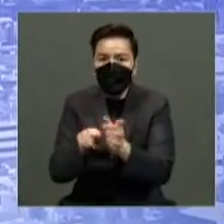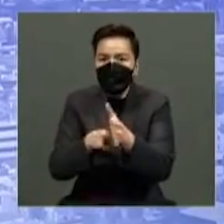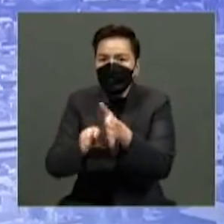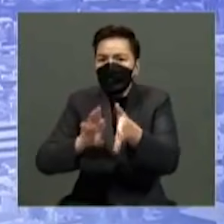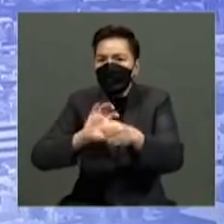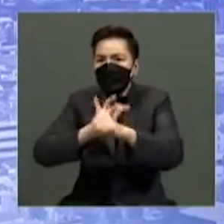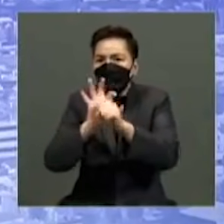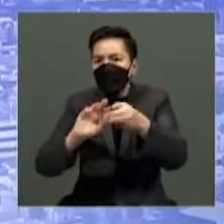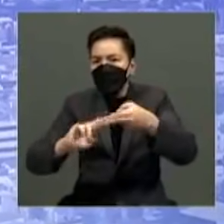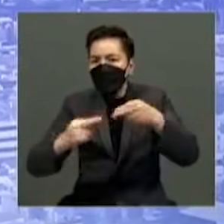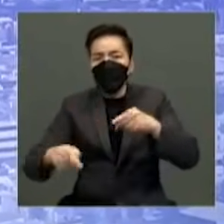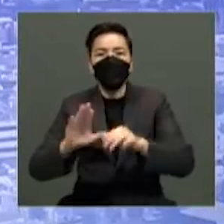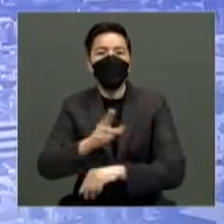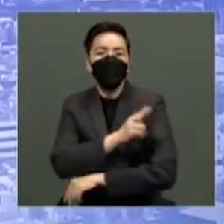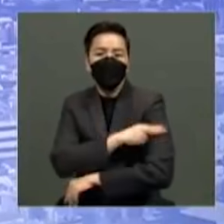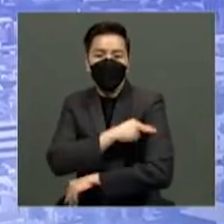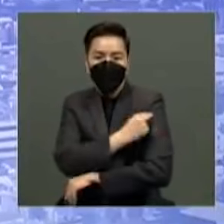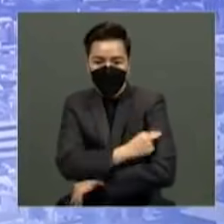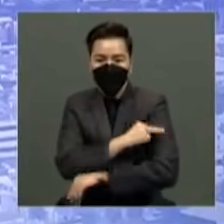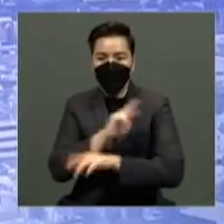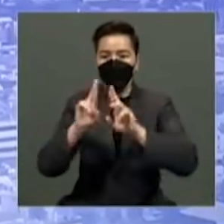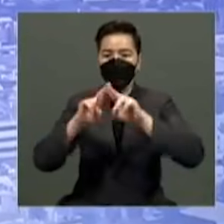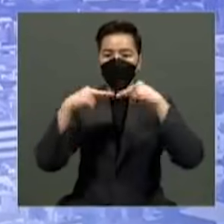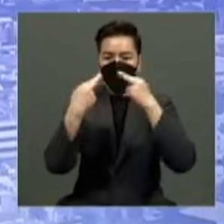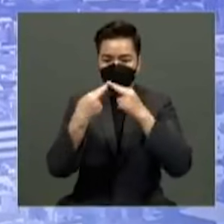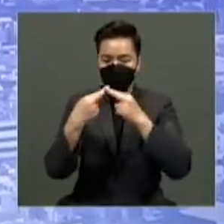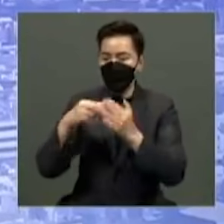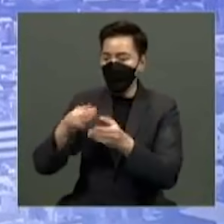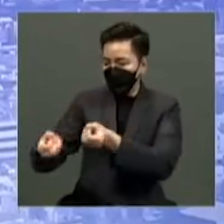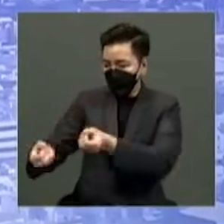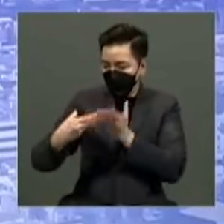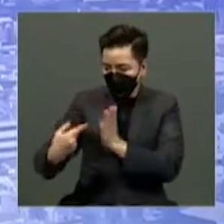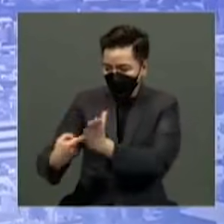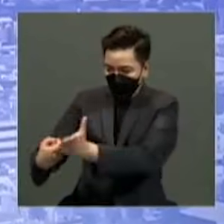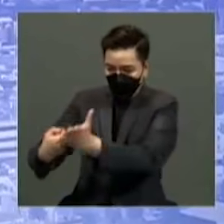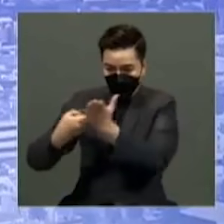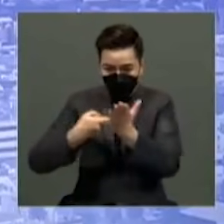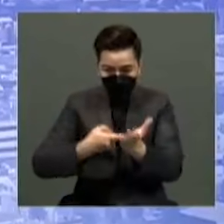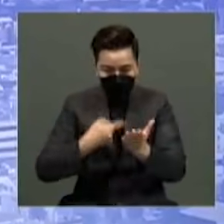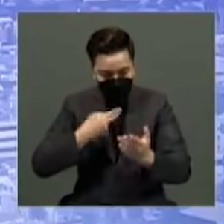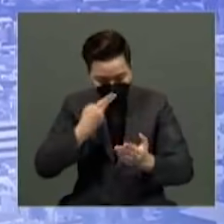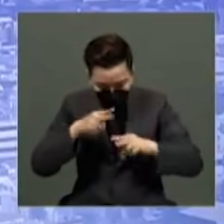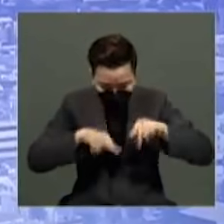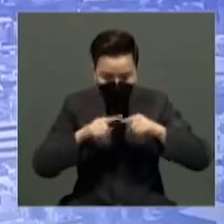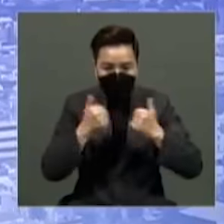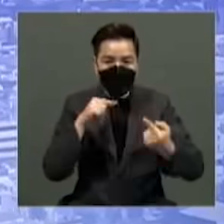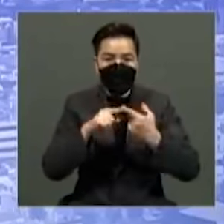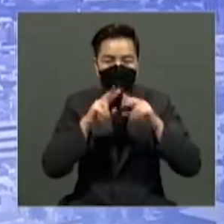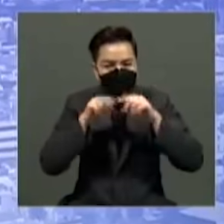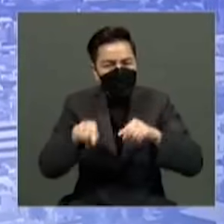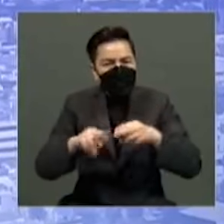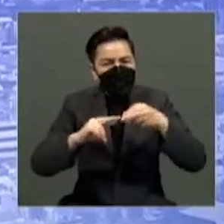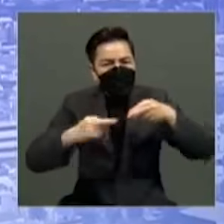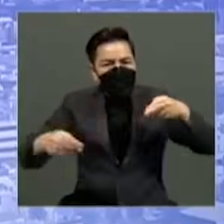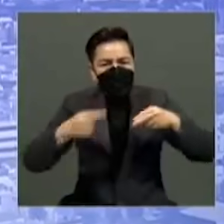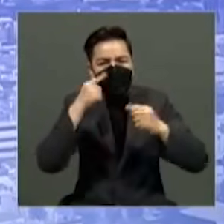ครับของคณะแพทยศาสตร์โรงพยาบาลรามาธิบดีซึ่งได้มีการส่งตัวอย่างเชื้อไปสุ่มตรวจหาเพื่อจะได้ทราบว่าสาย